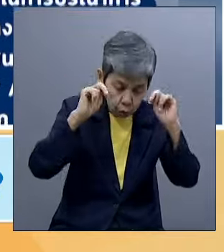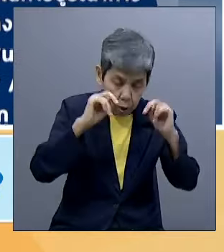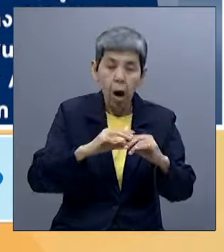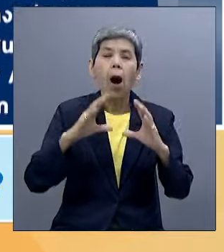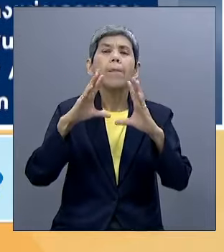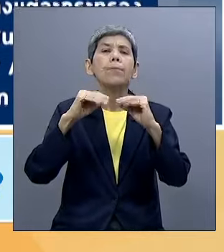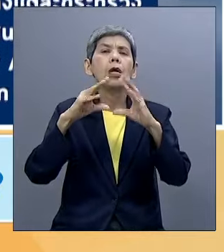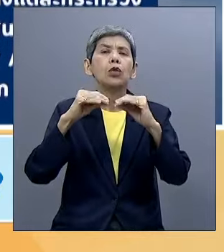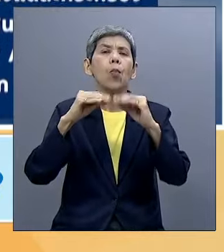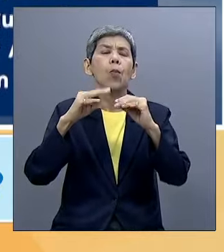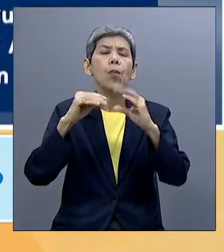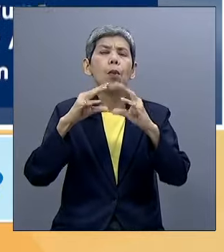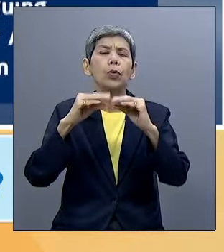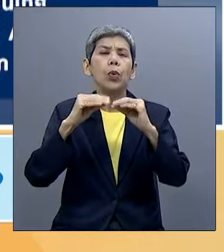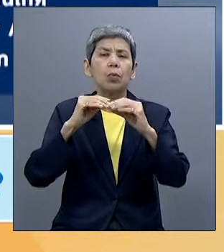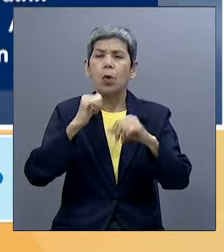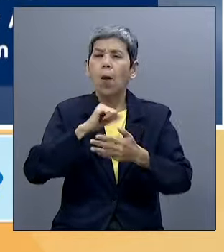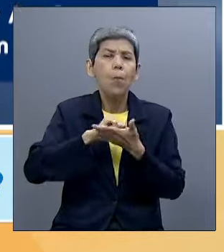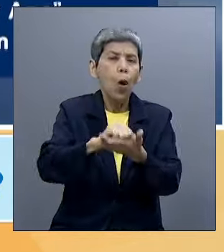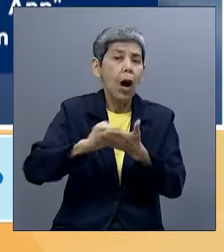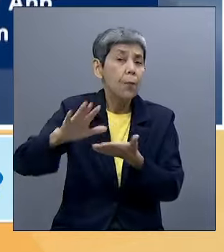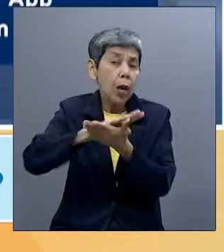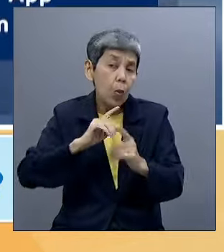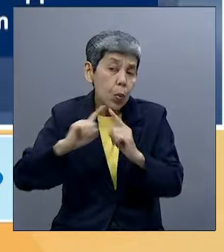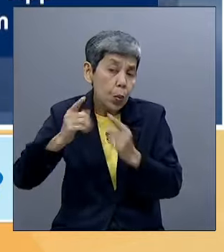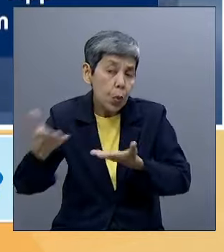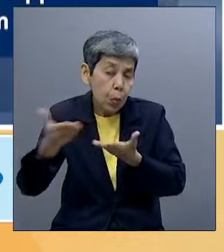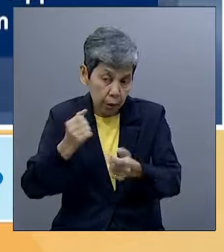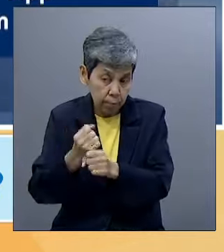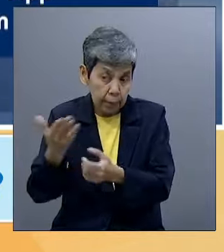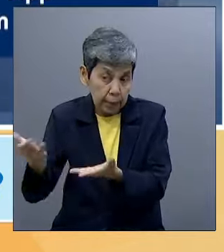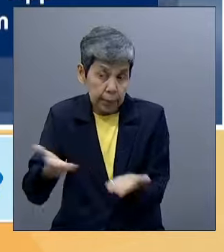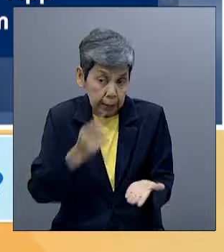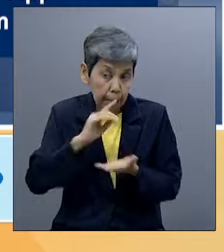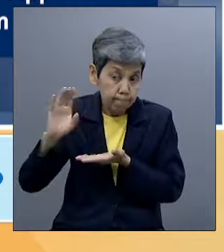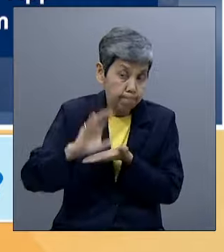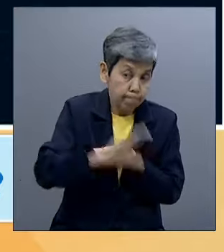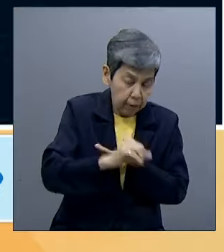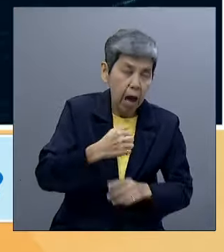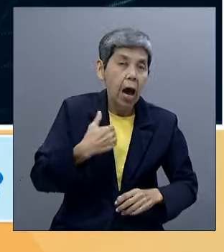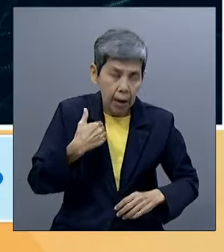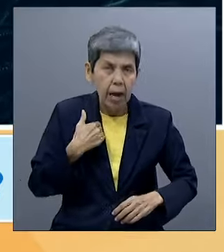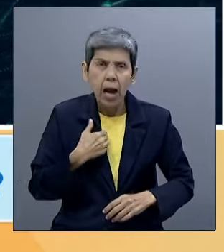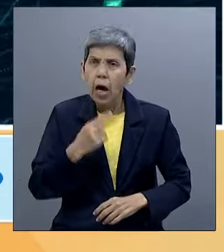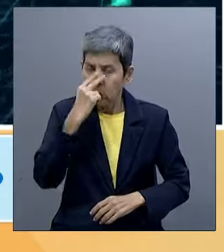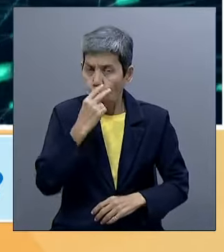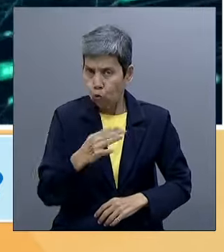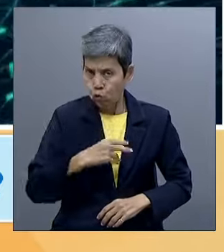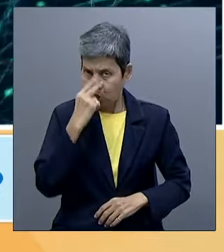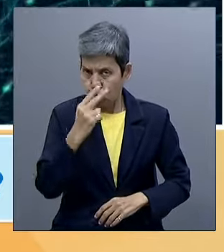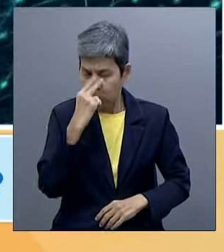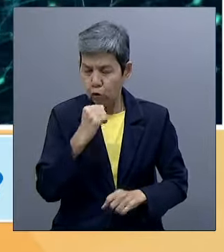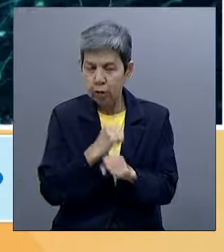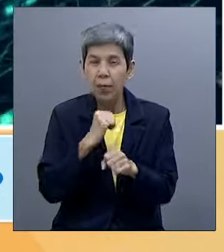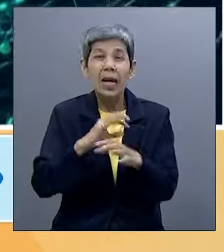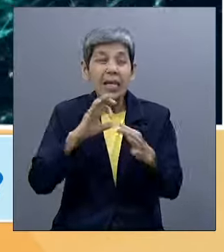มกับทางผู้ให้บริการต่างประเทศแล้วก็ดึงเข้ามาลงทุนในประเทศไทยอะไรอย่างเงี้ยนะครับอันนี้มันมีจุดที่ต้องพิจารณาเนาะเวลาเราพูดถึงคลาวด์อ